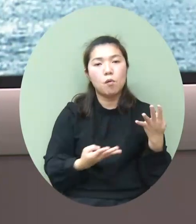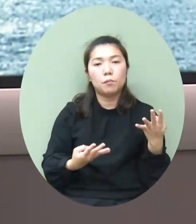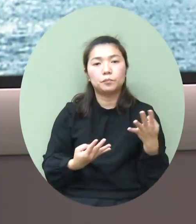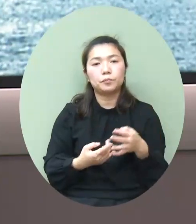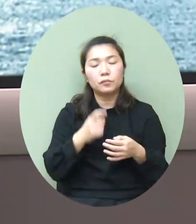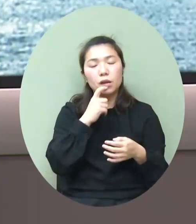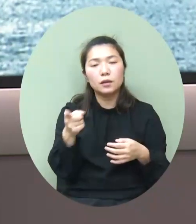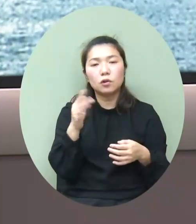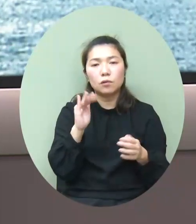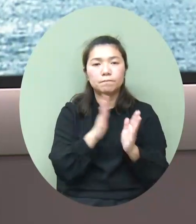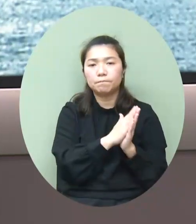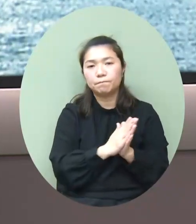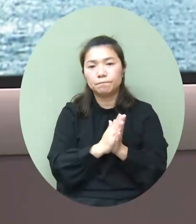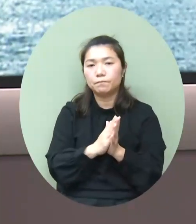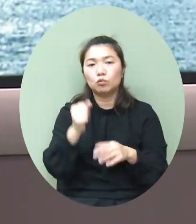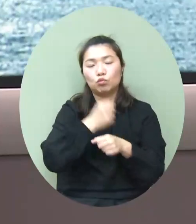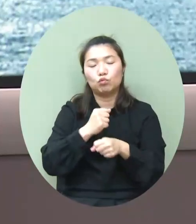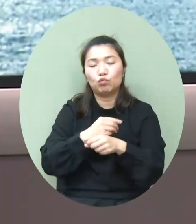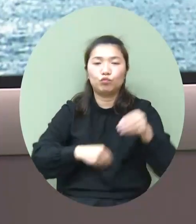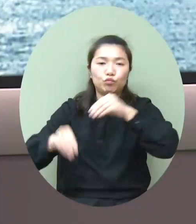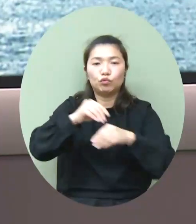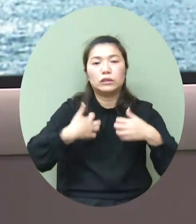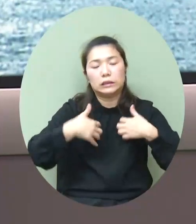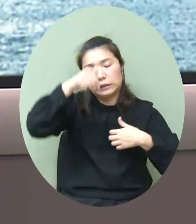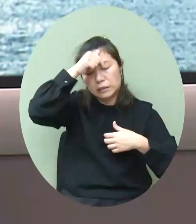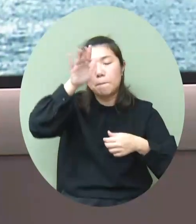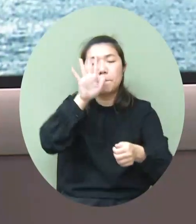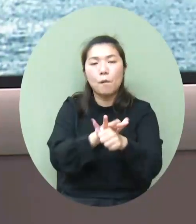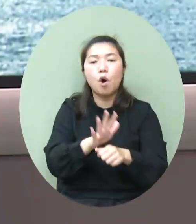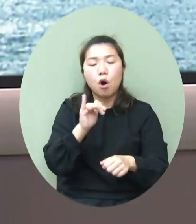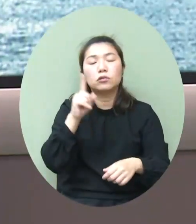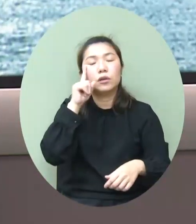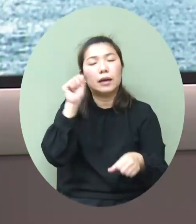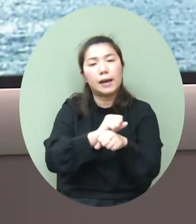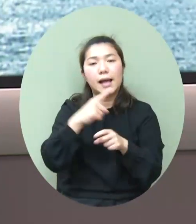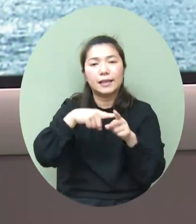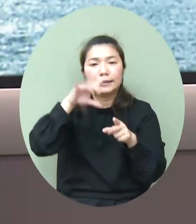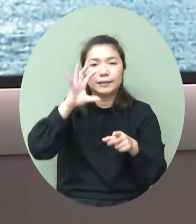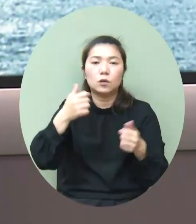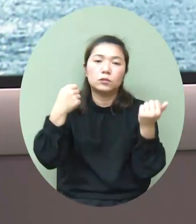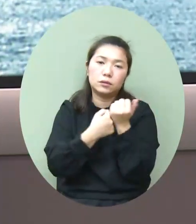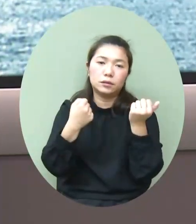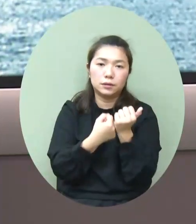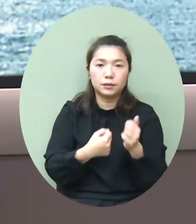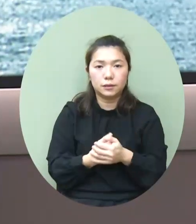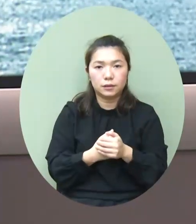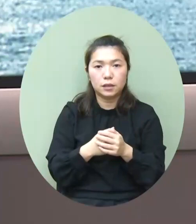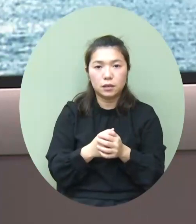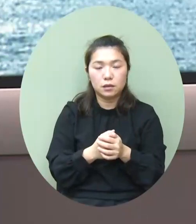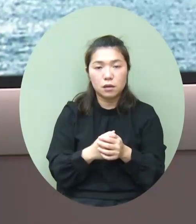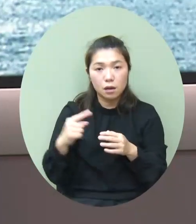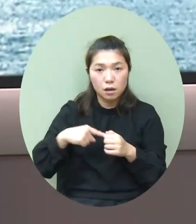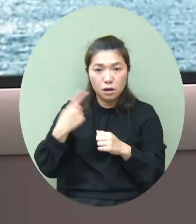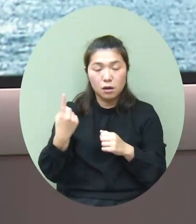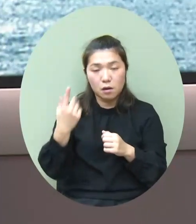网也会有协调，有些员工呢也会转到急诊室来帮忙增加人手支